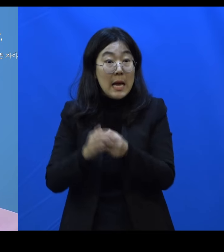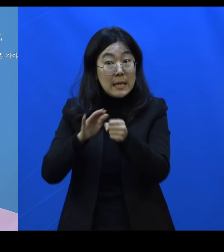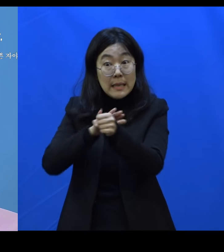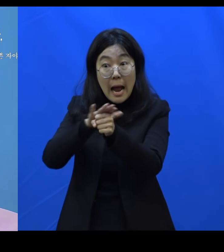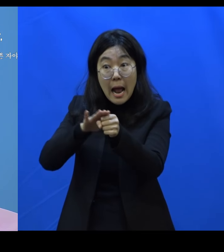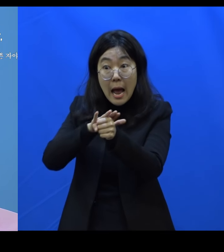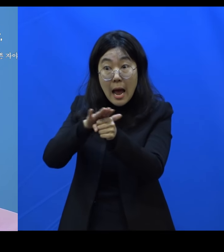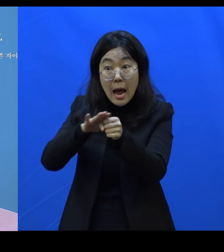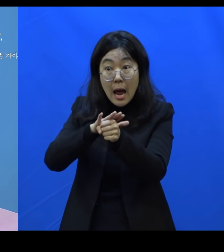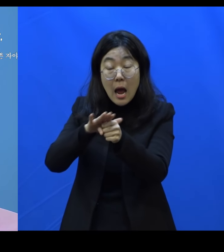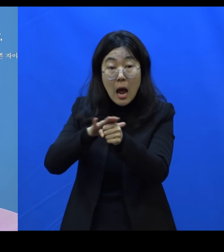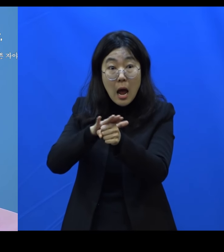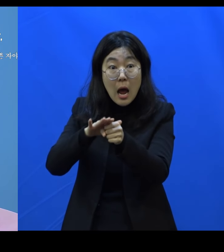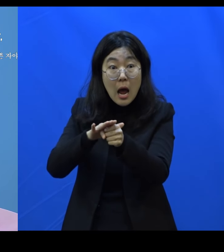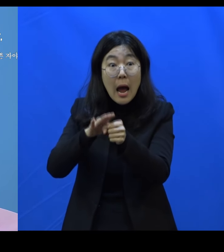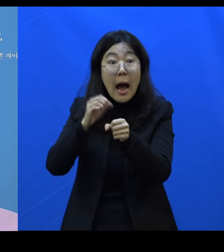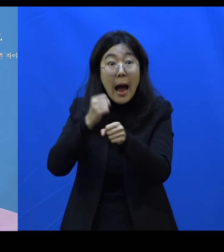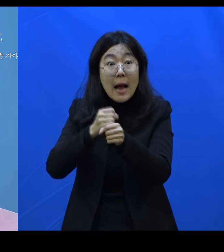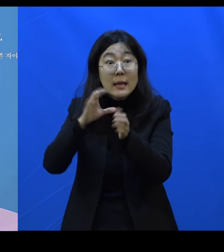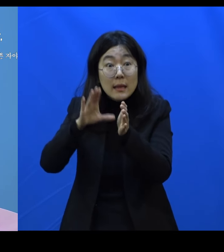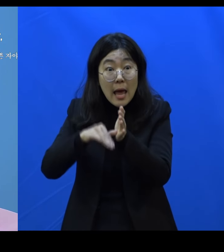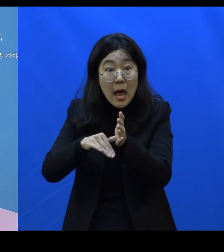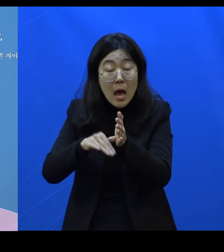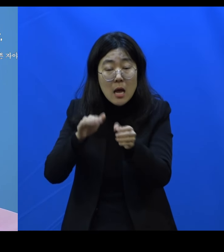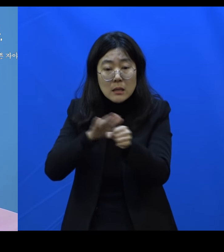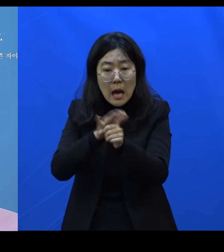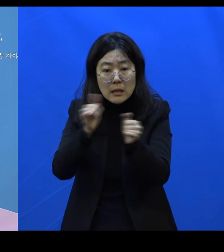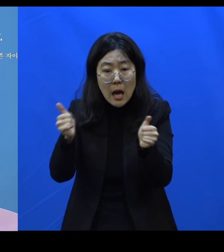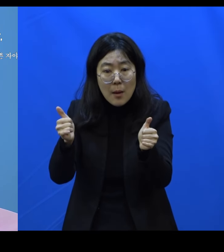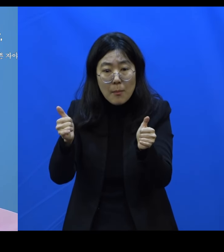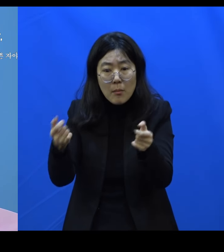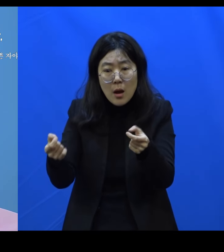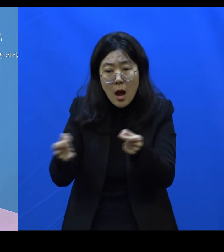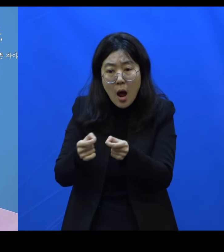사랑하는 관계일수록 부재로 인한 고통이 더 큽니다.